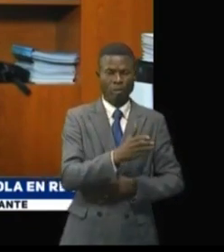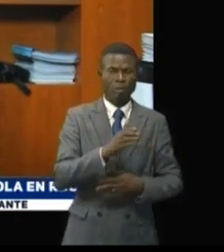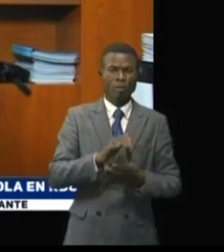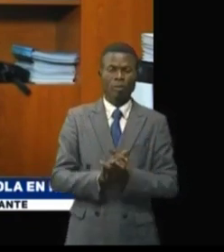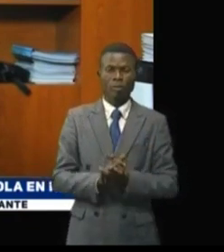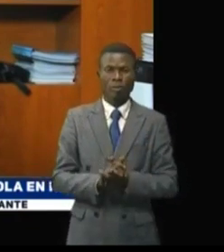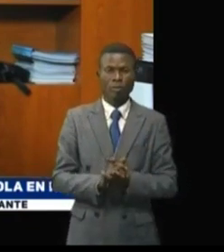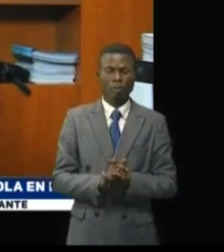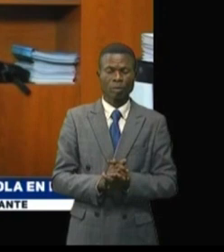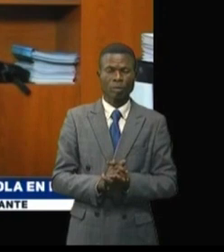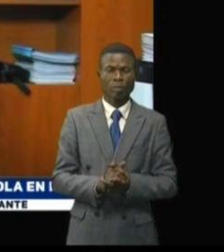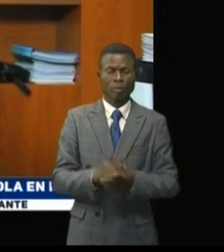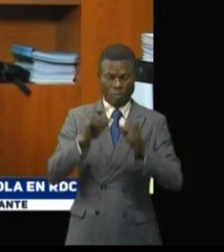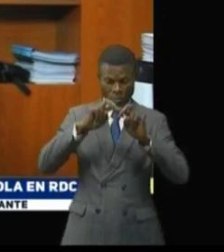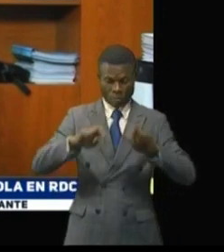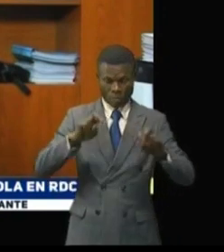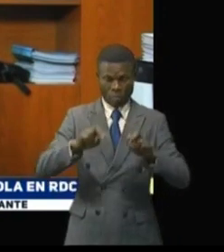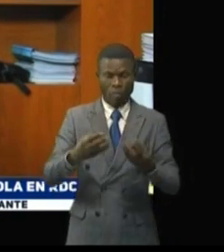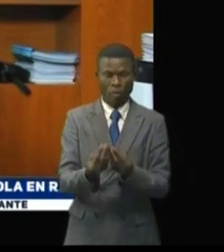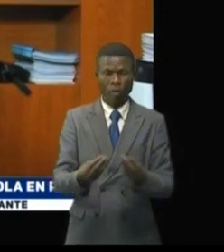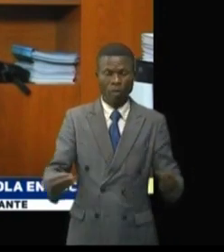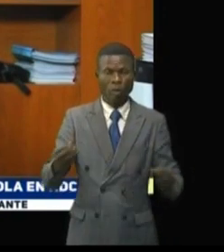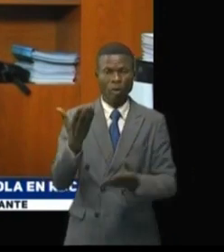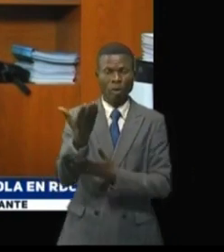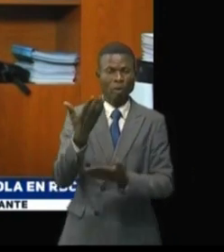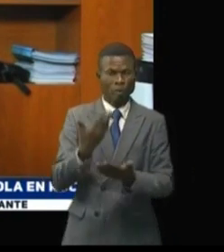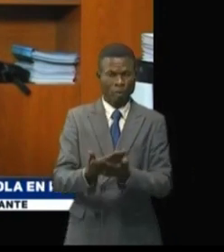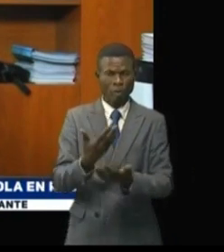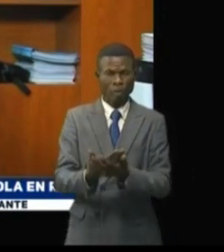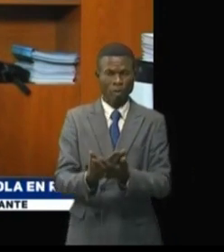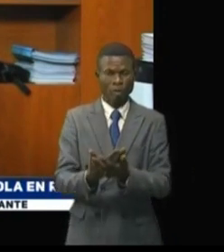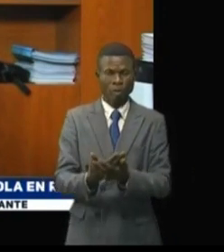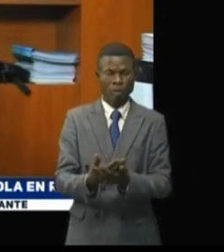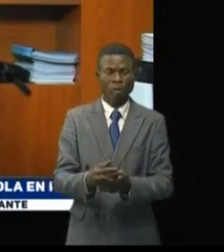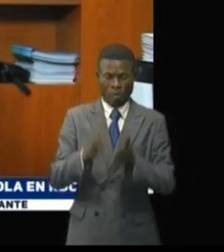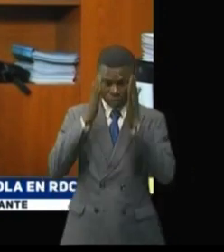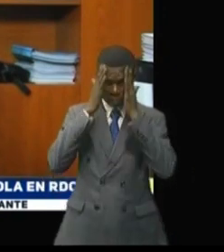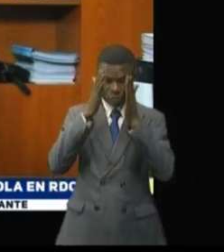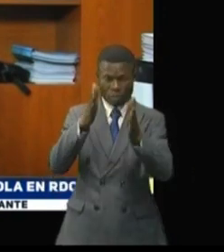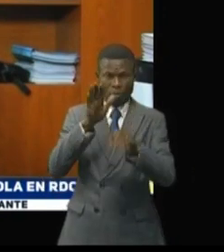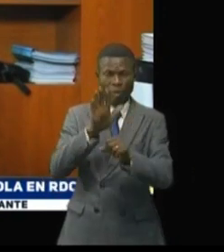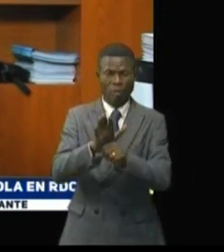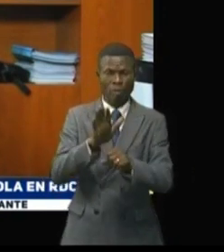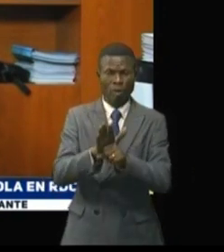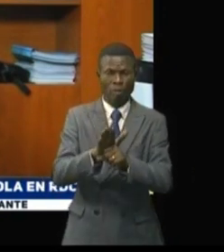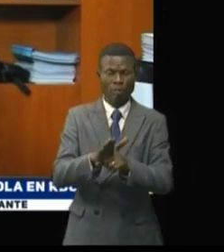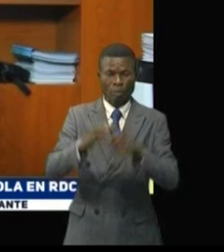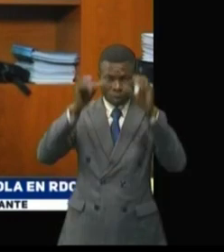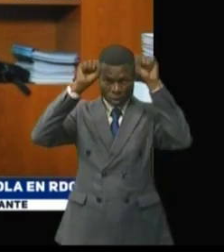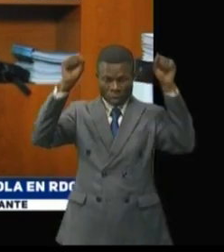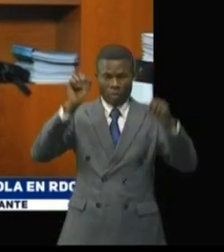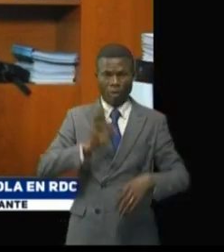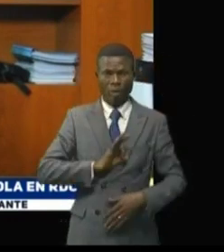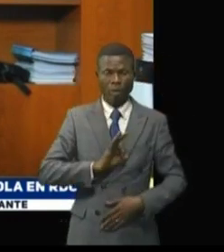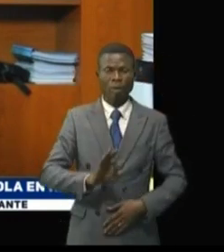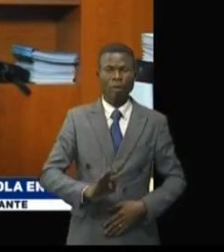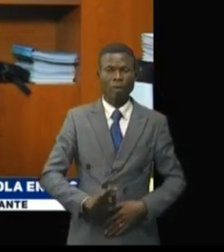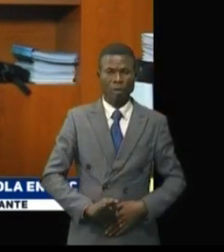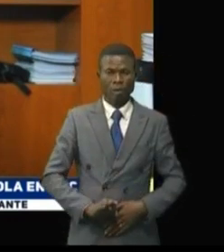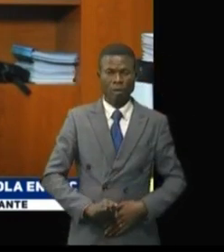Chers compatriotes, cette résurgence a bénéficié de l'attention particulière du chef de l'État, son